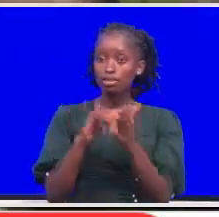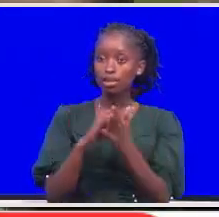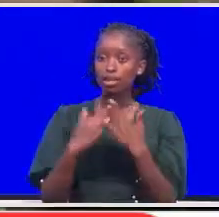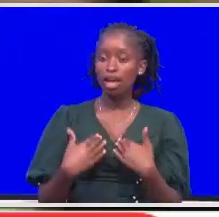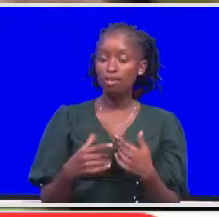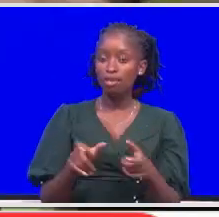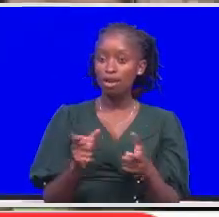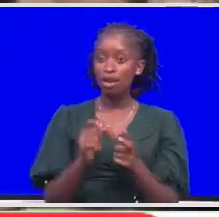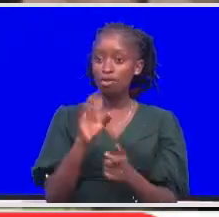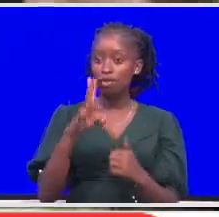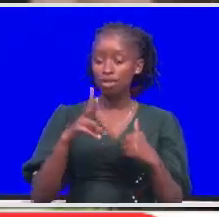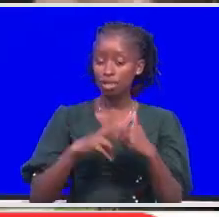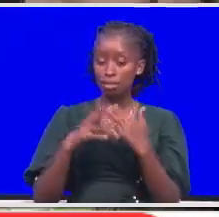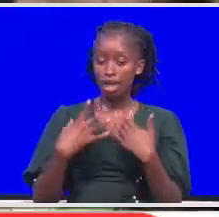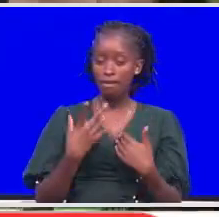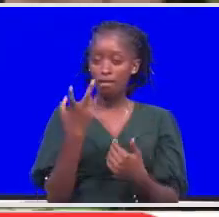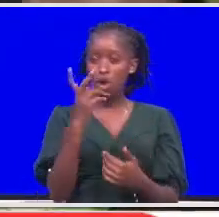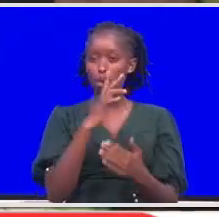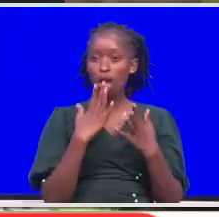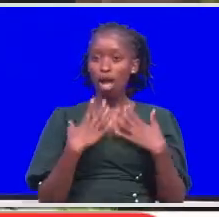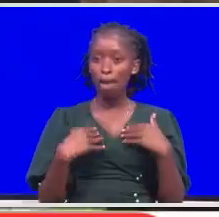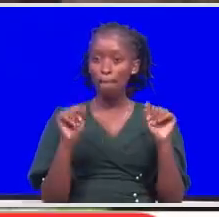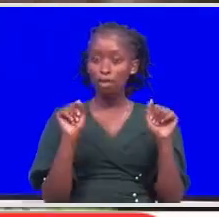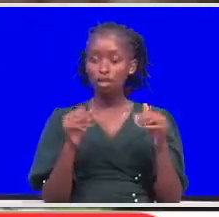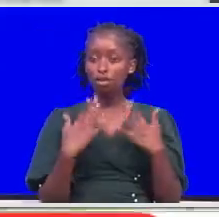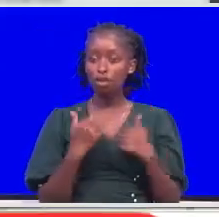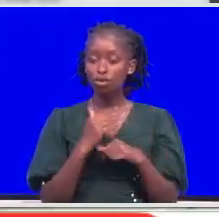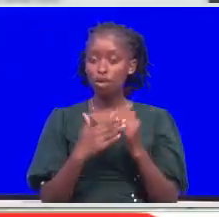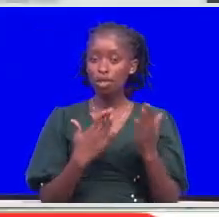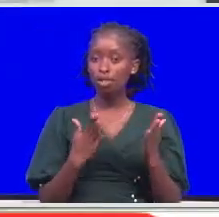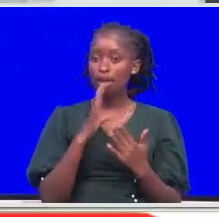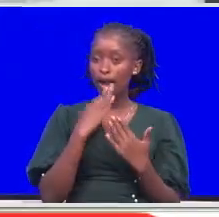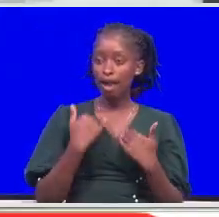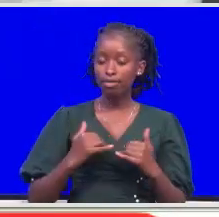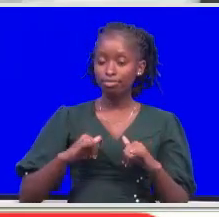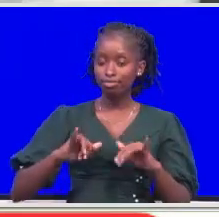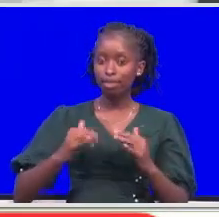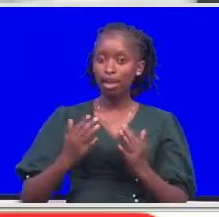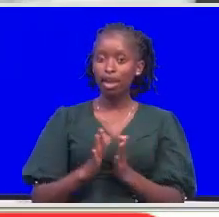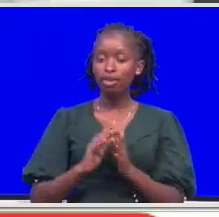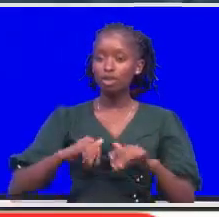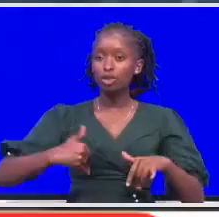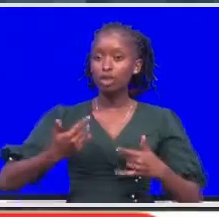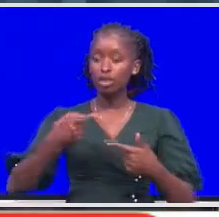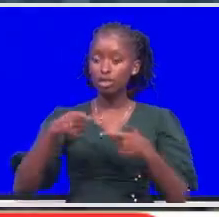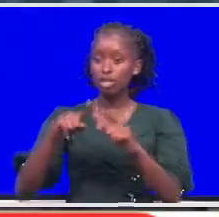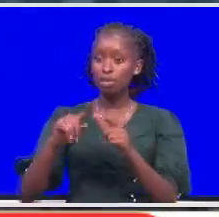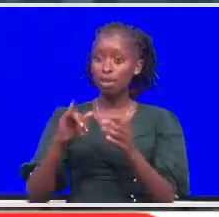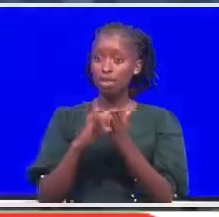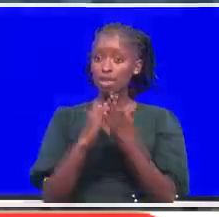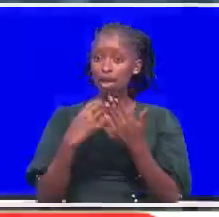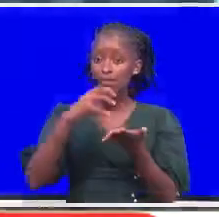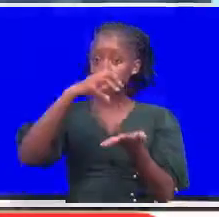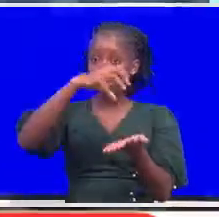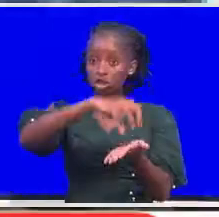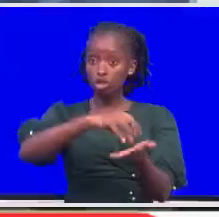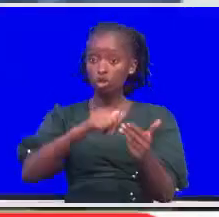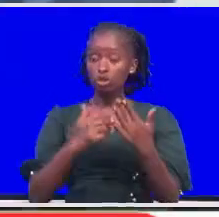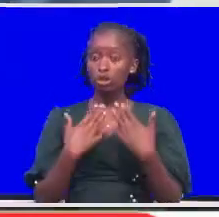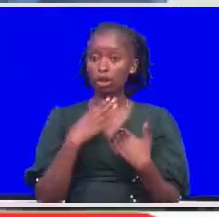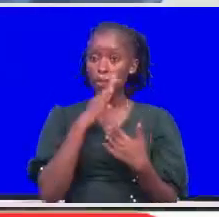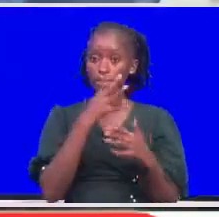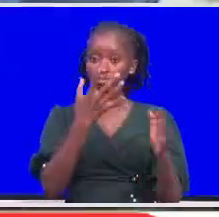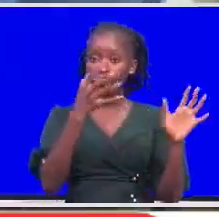nguvu na uwezekano wa redio kuwa kati ya habari, elimu na burudani. Kituo cha Radio 47 ni kituo ambacho hushabikiwa